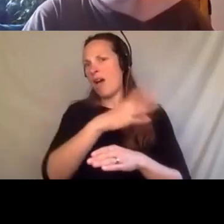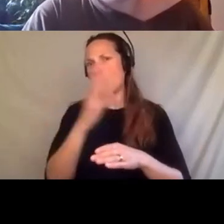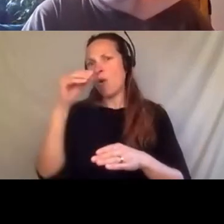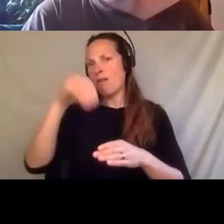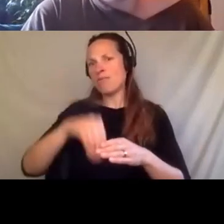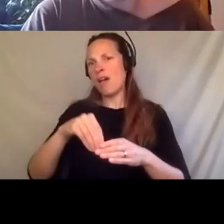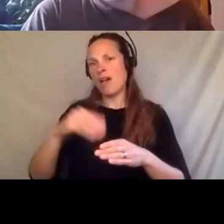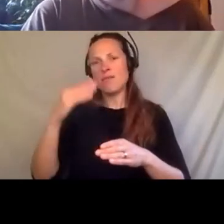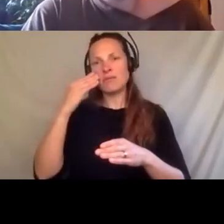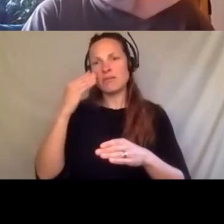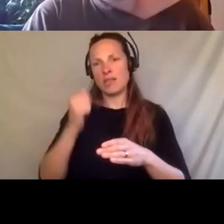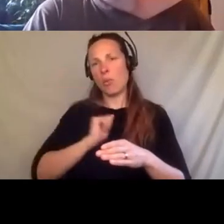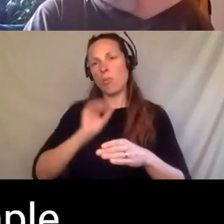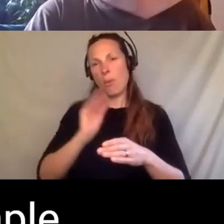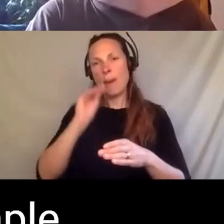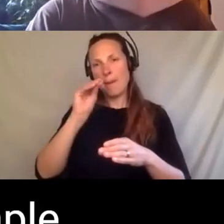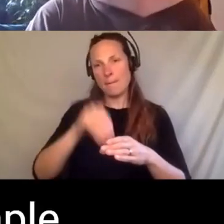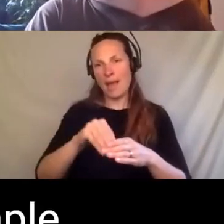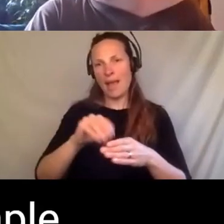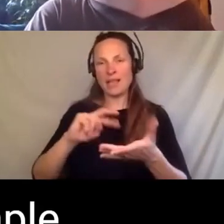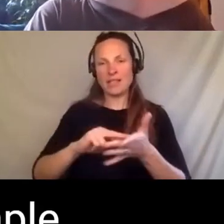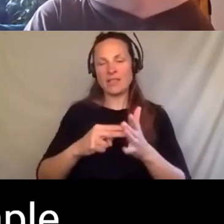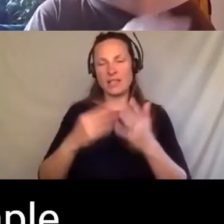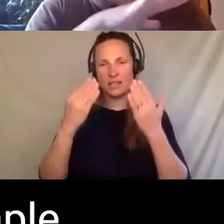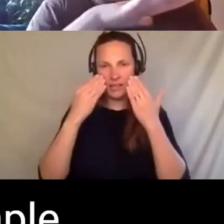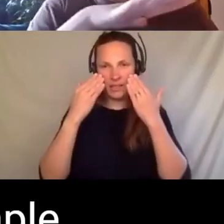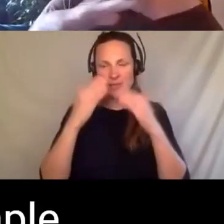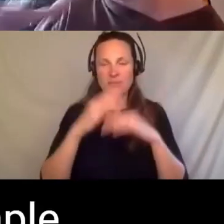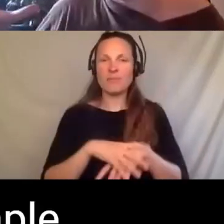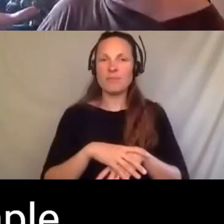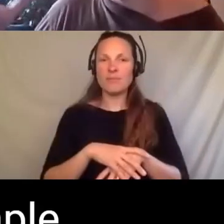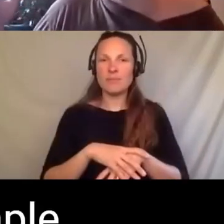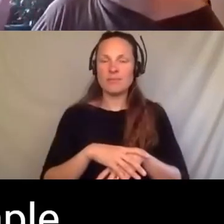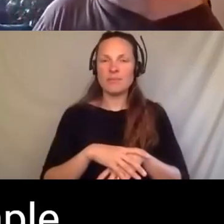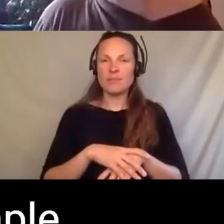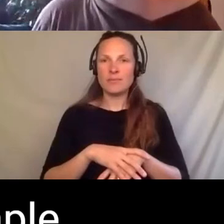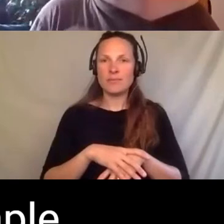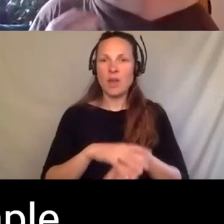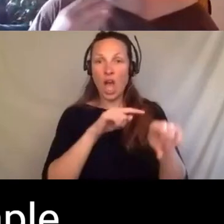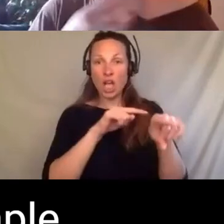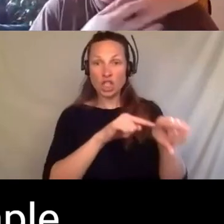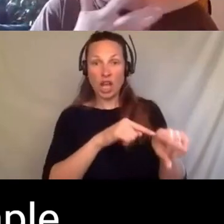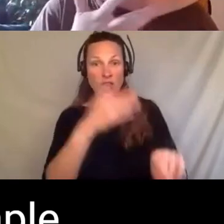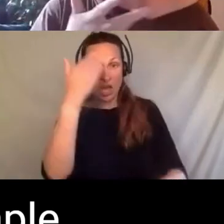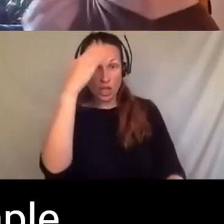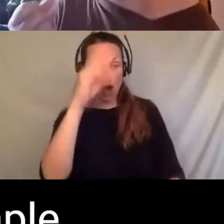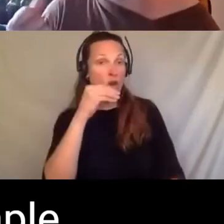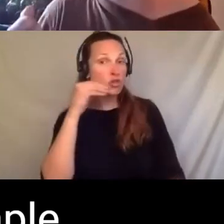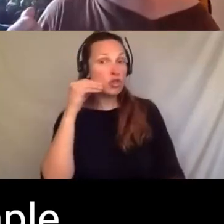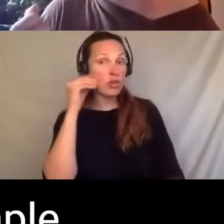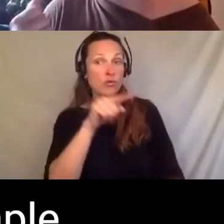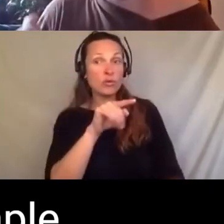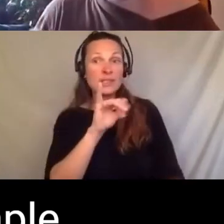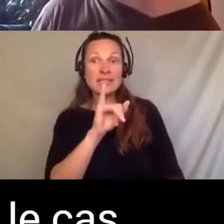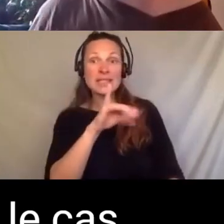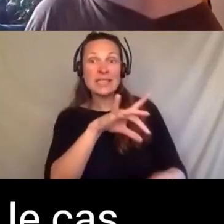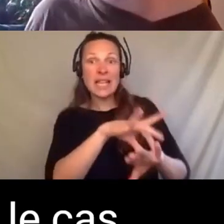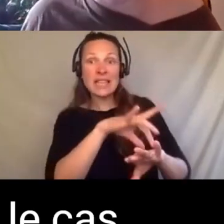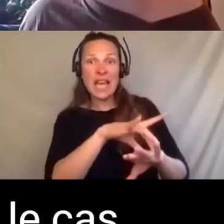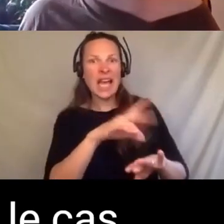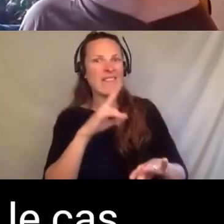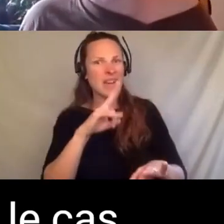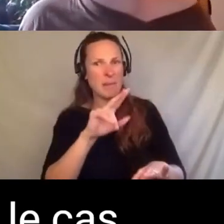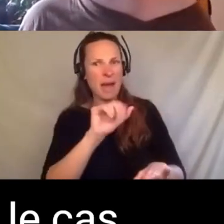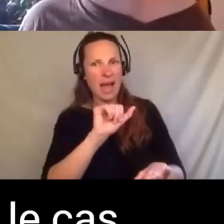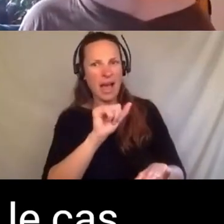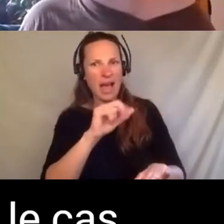est. Puis, si votre terre chez vous, par exemple, que vous faites ça au sol, si c'est très argileux, puis la